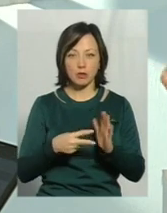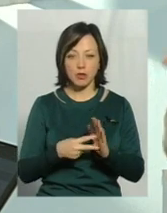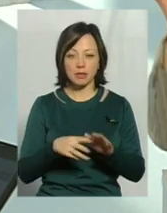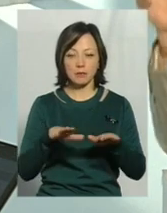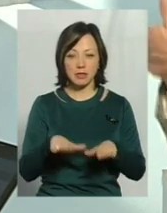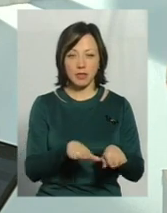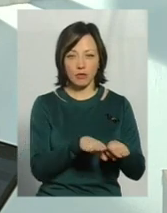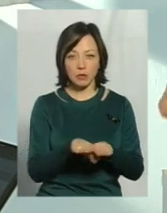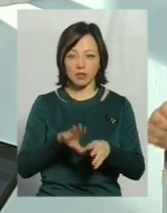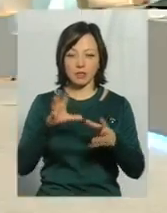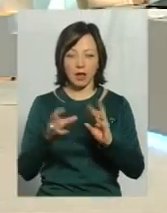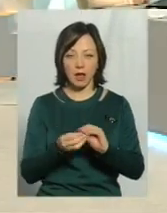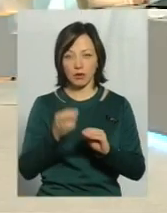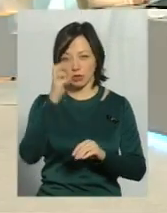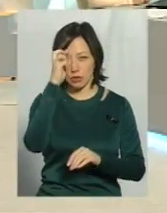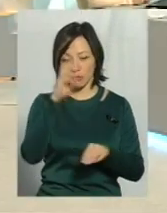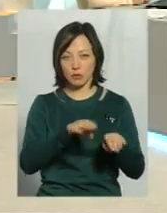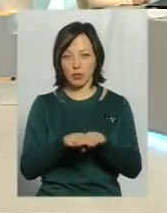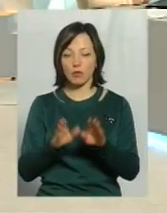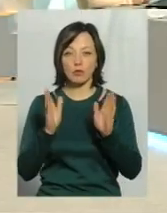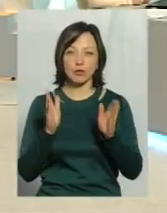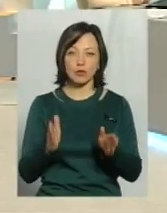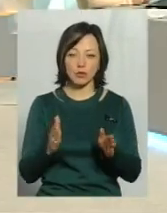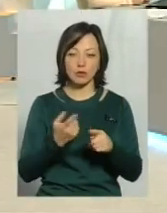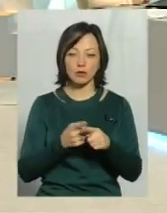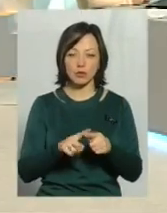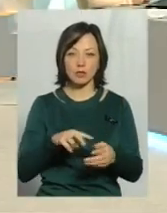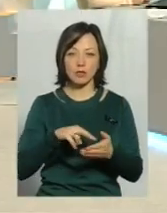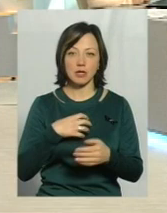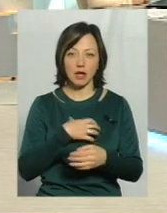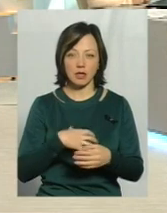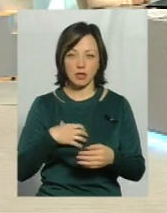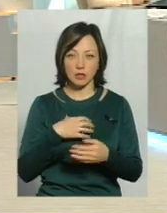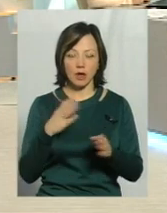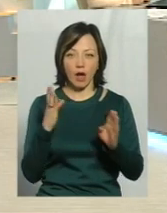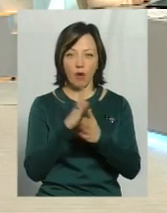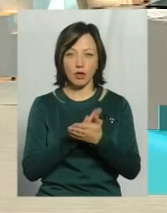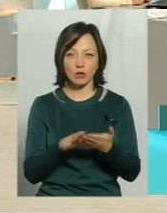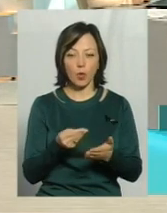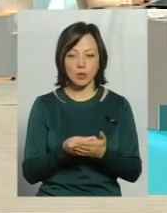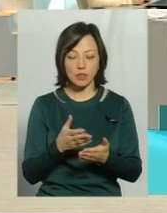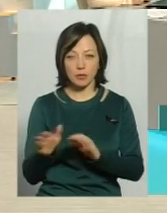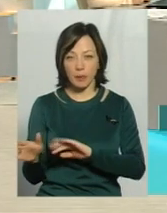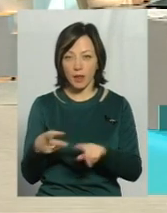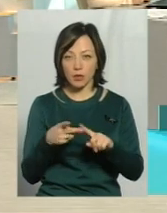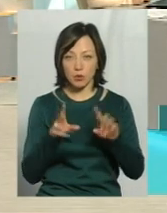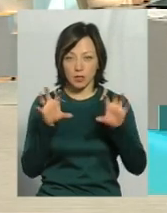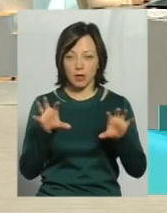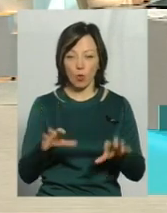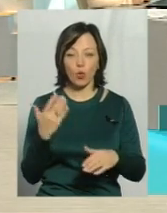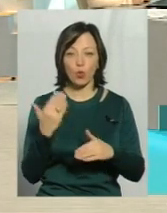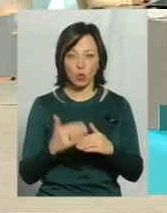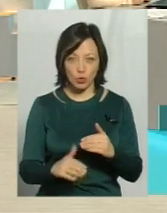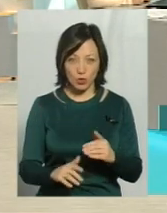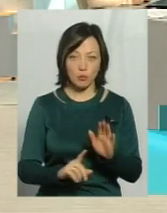місцевому рівні, на загальнодержавному рівні, будуть проходити цю стратегічну екологічну оцінку. А другий вже вступив в силу